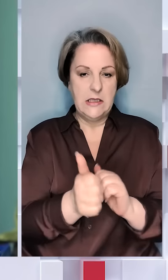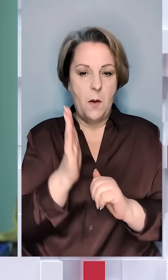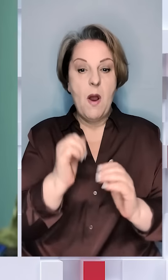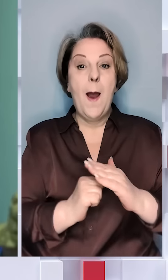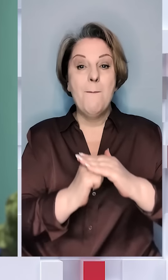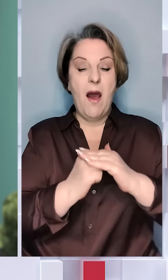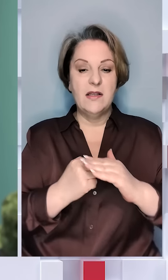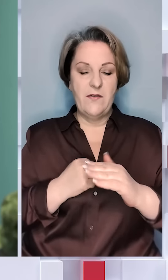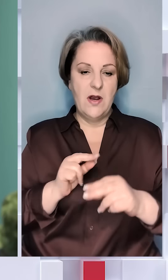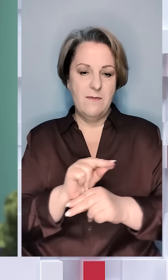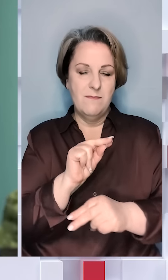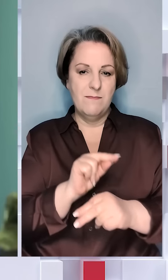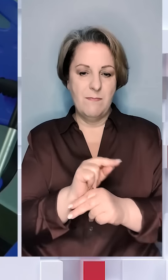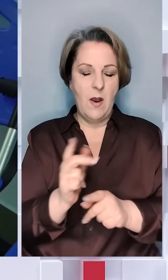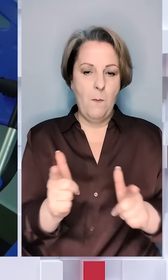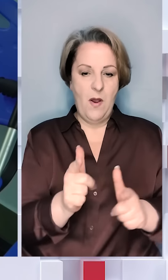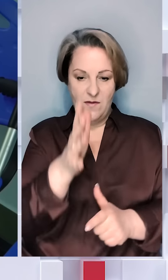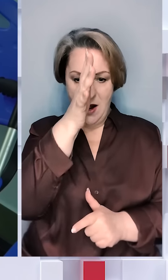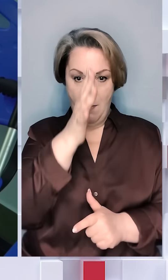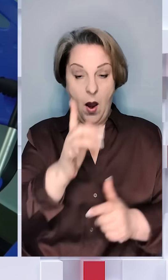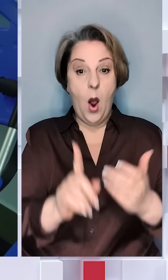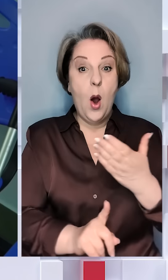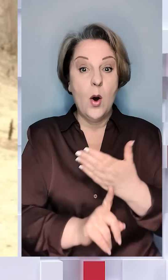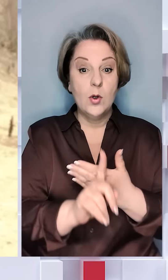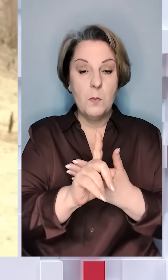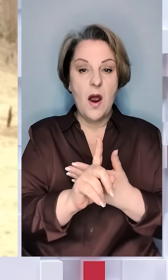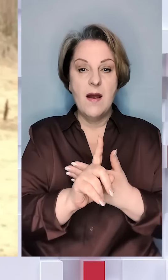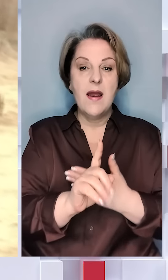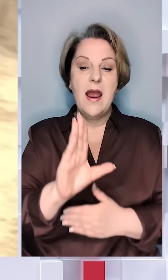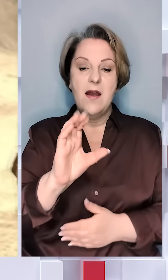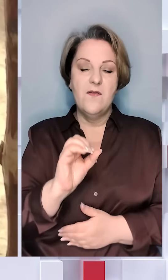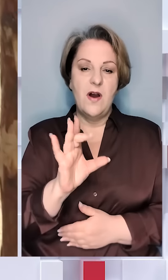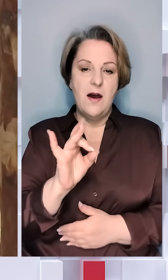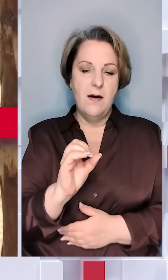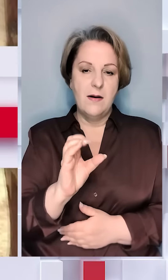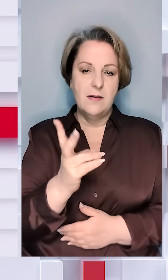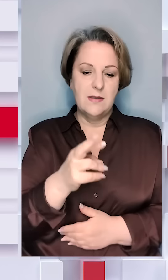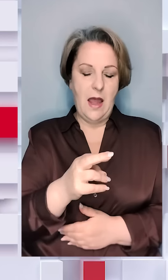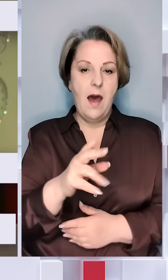буде базова військова підготовка на 5 місяців, яка розпочнеться із вересня наступного року.